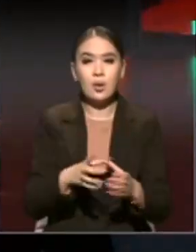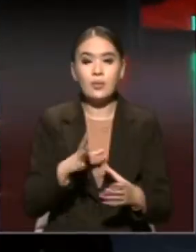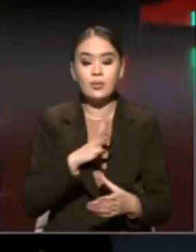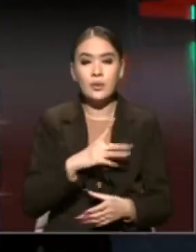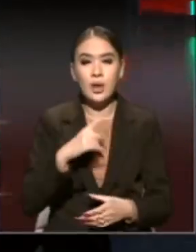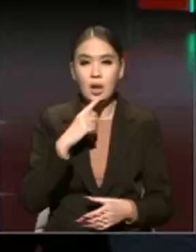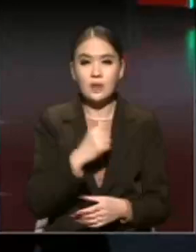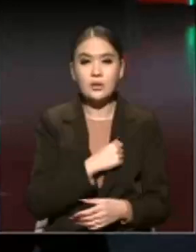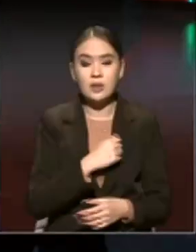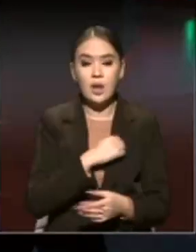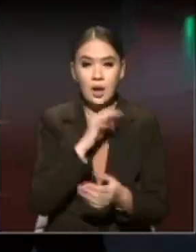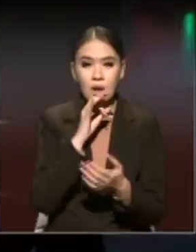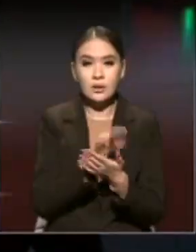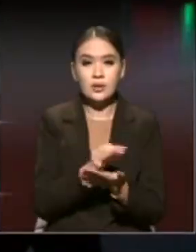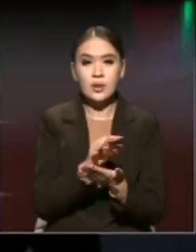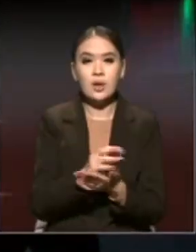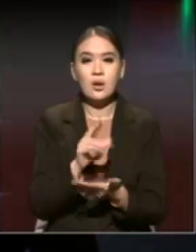алдындағы